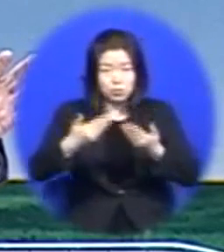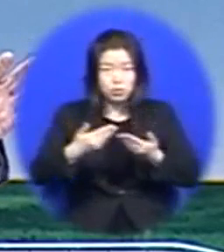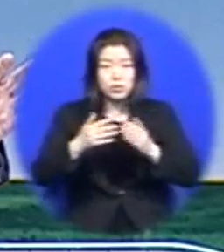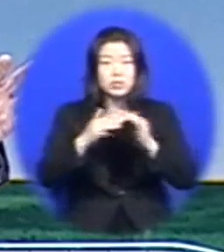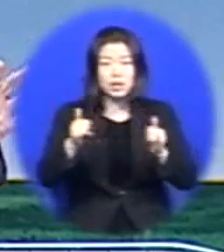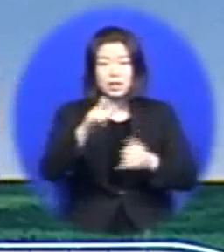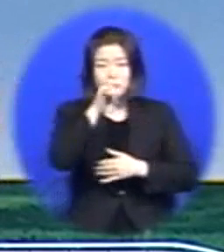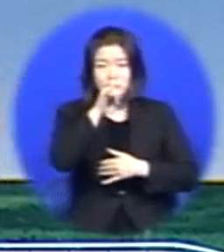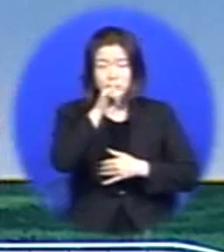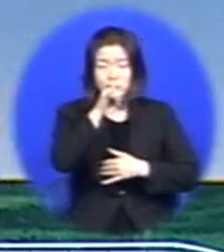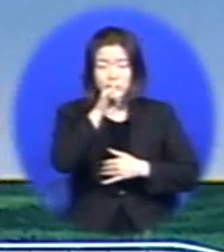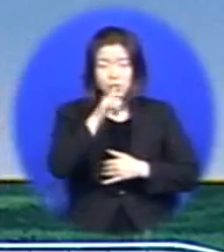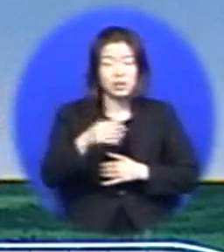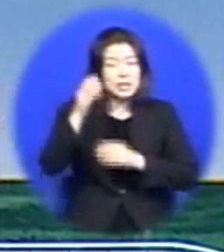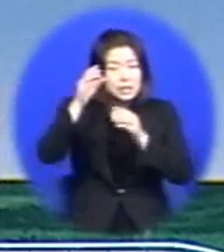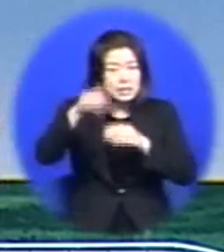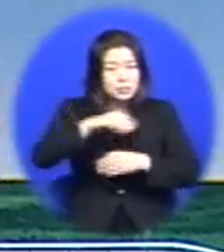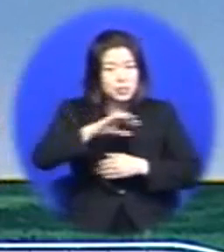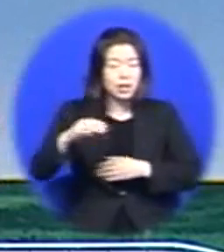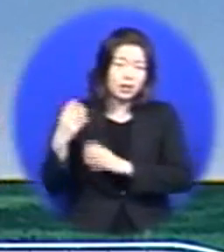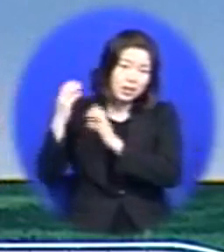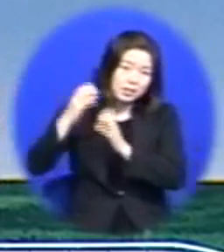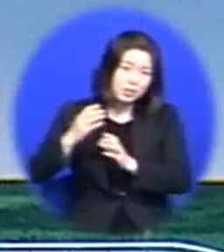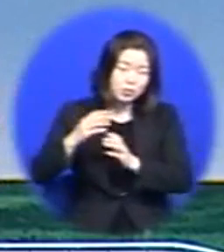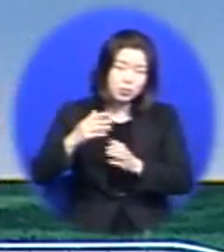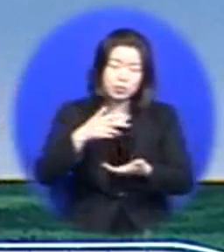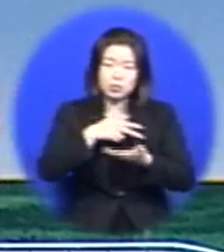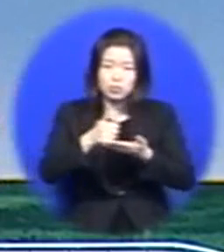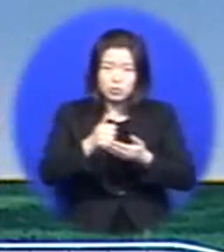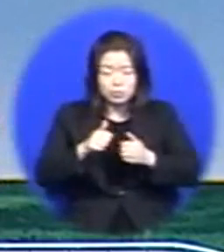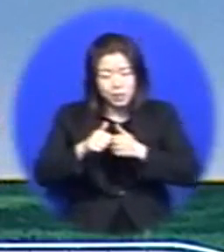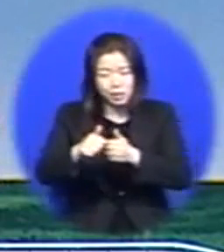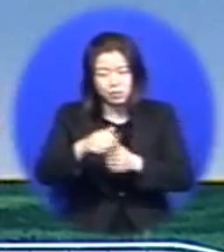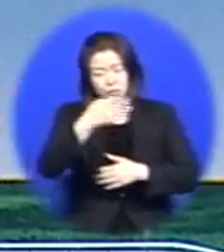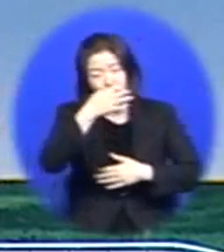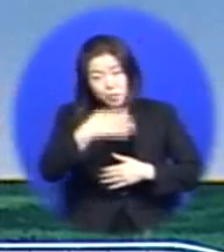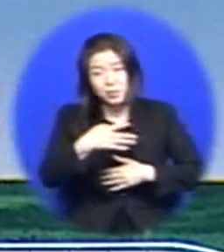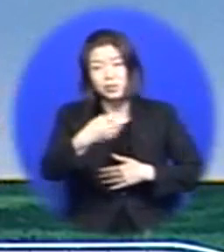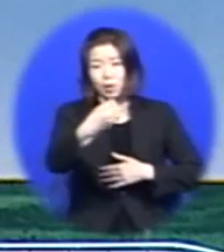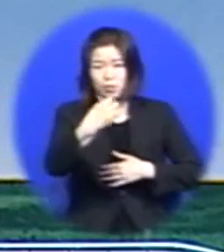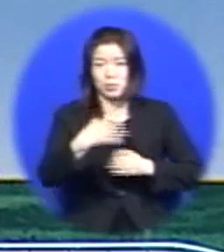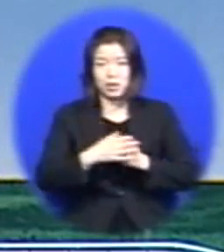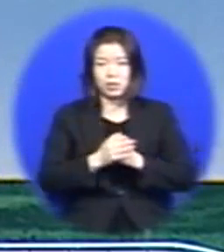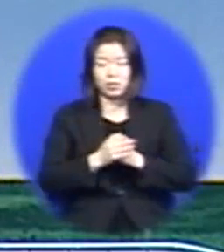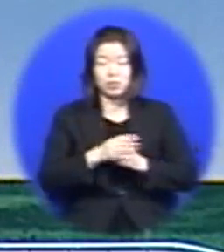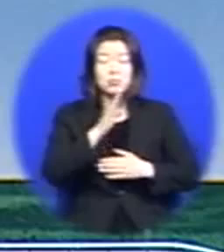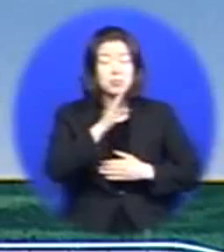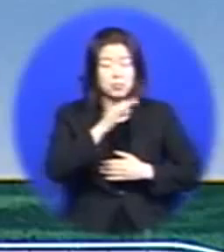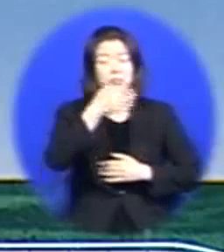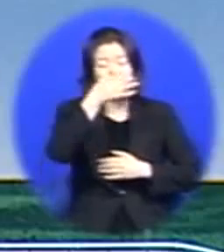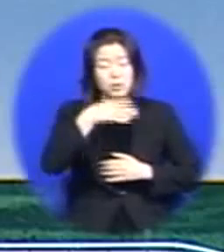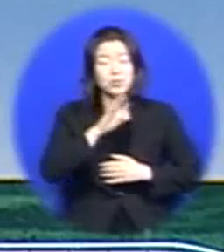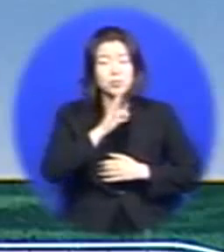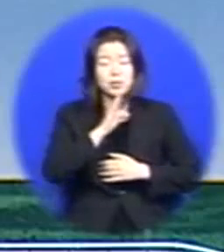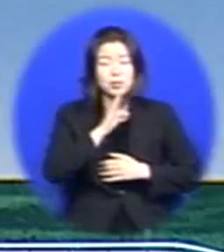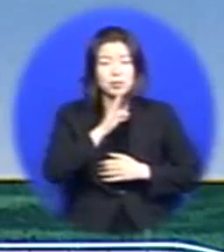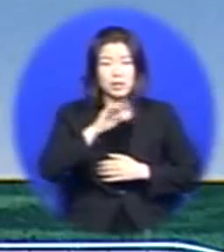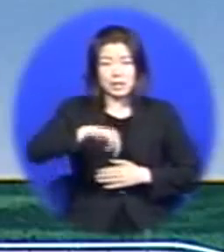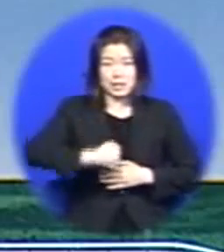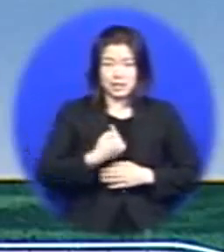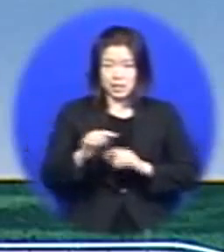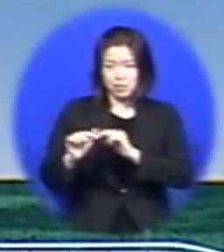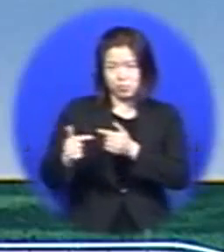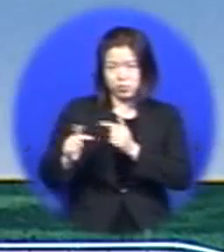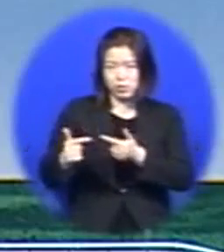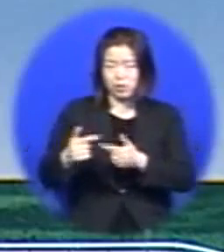많습니다. 십자가를 지고 주님을 따르는 것이 힘이 든대요. 힘드는 일이에요. 자기를